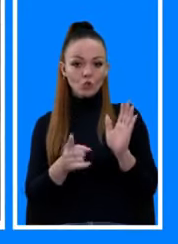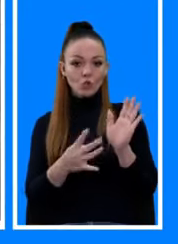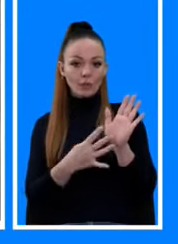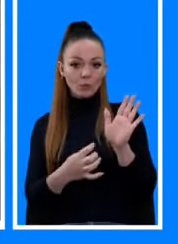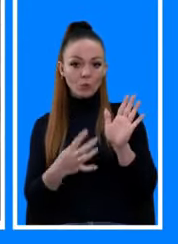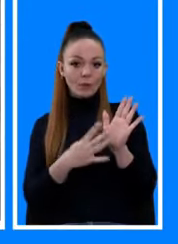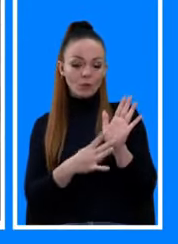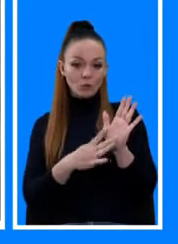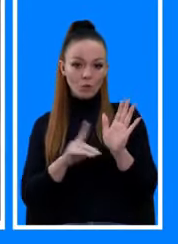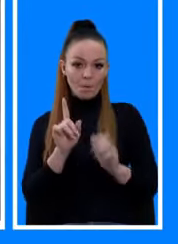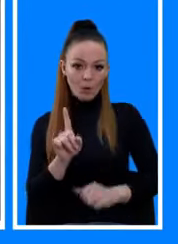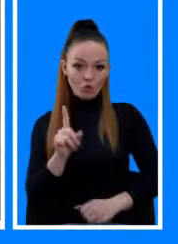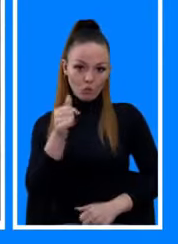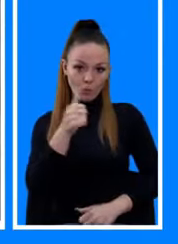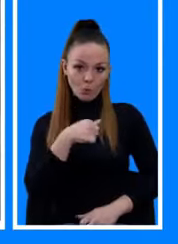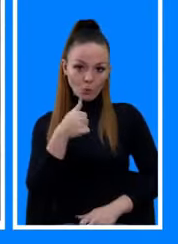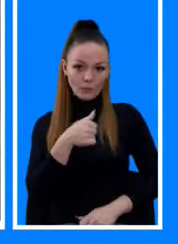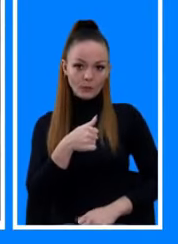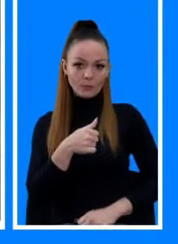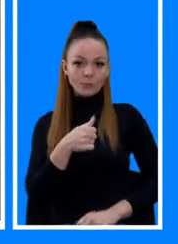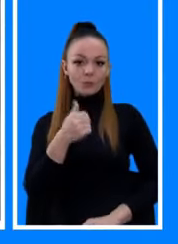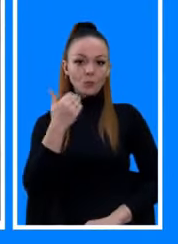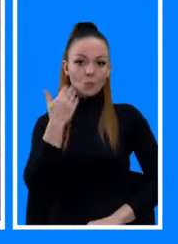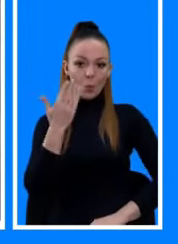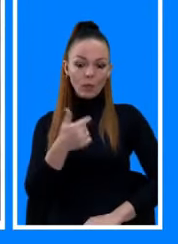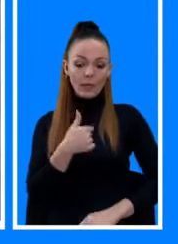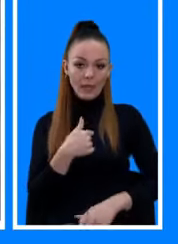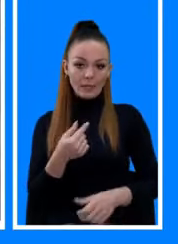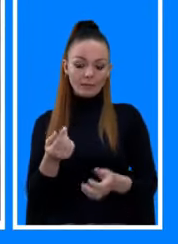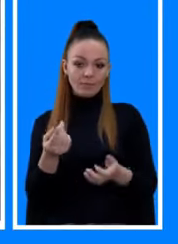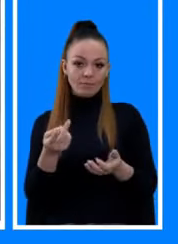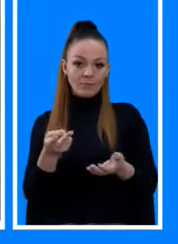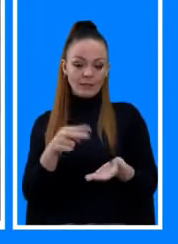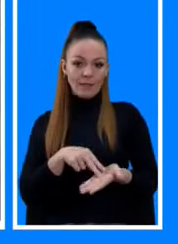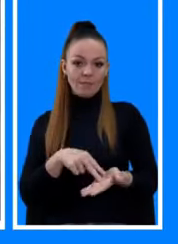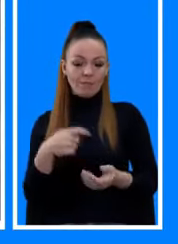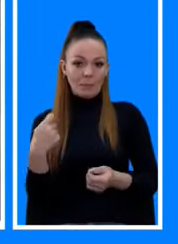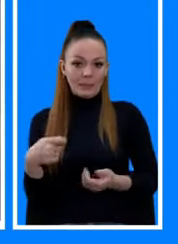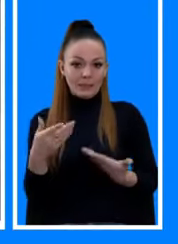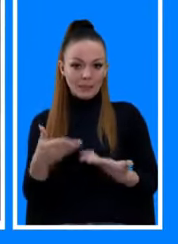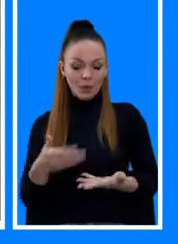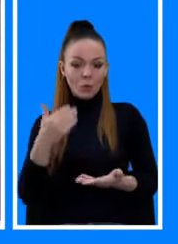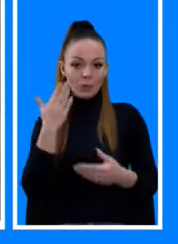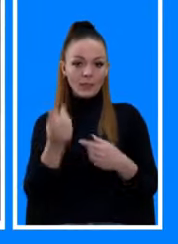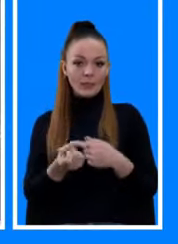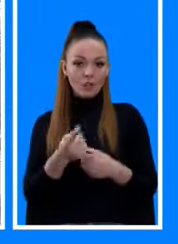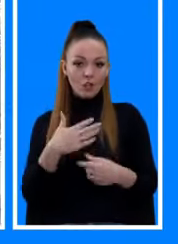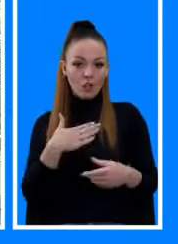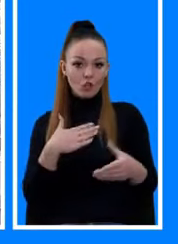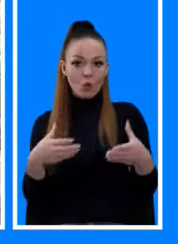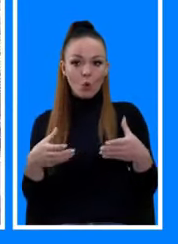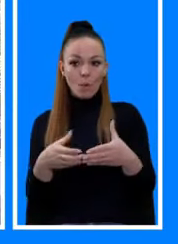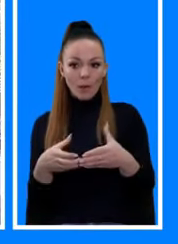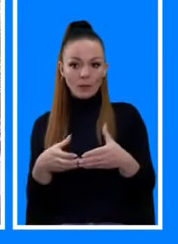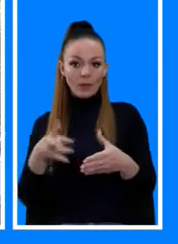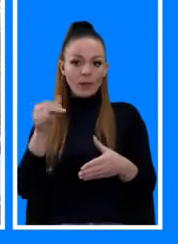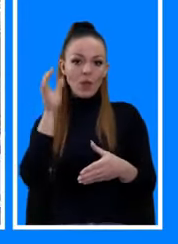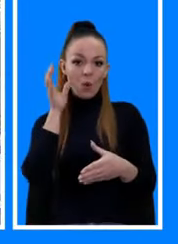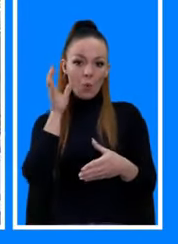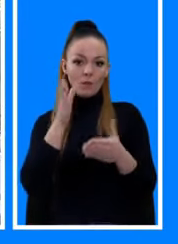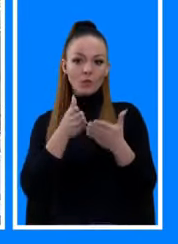1991 році. Коли я став президентом, коли з'явилась вся наша команда, наукових суден